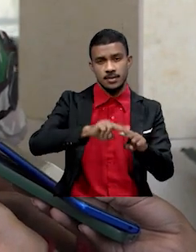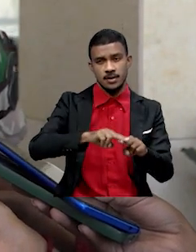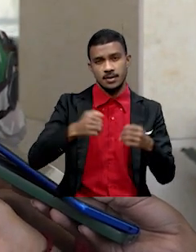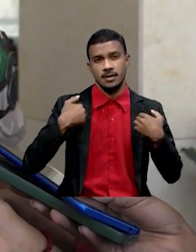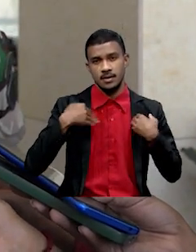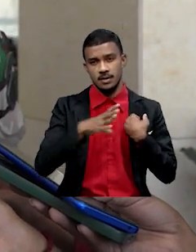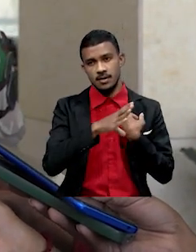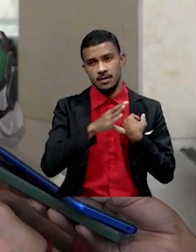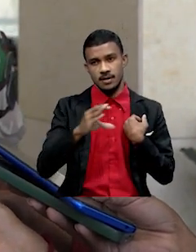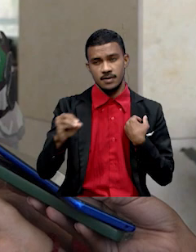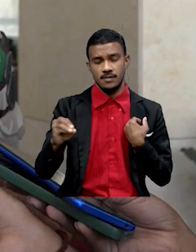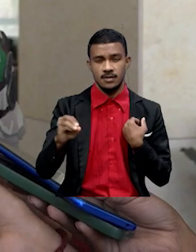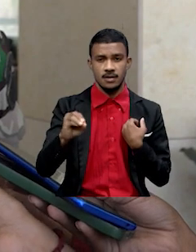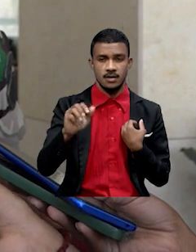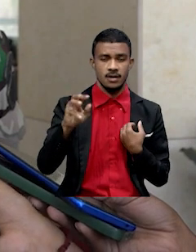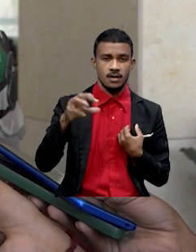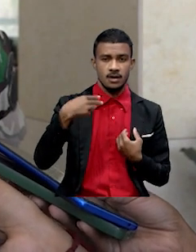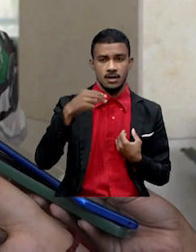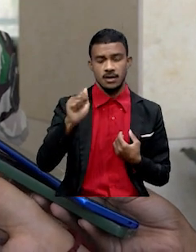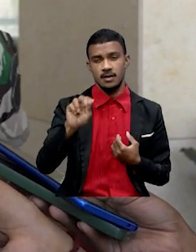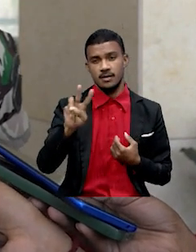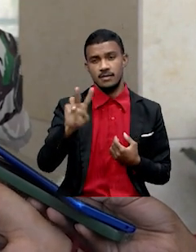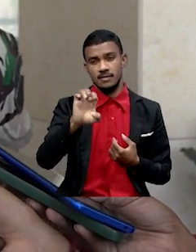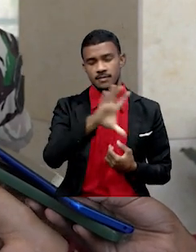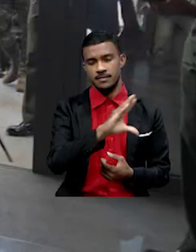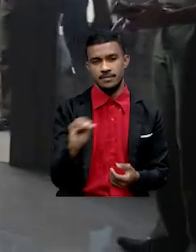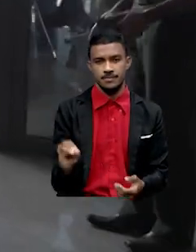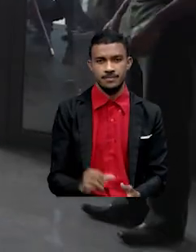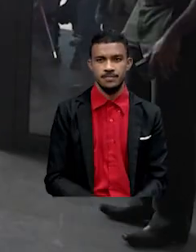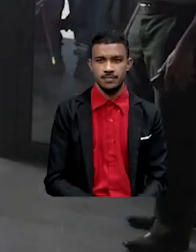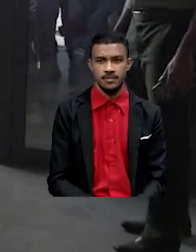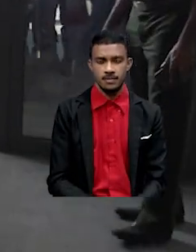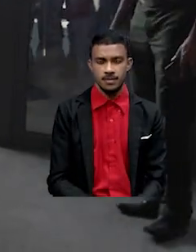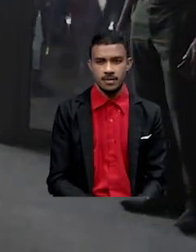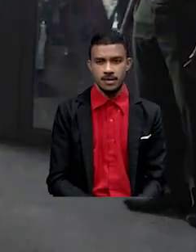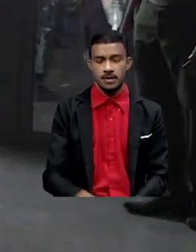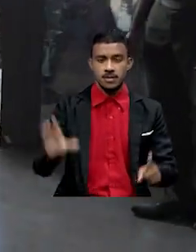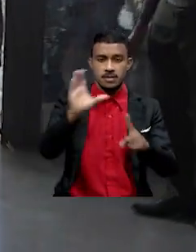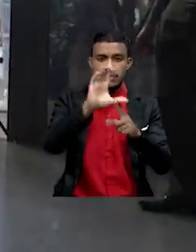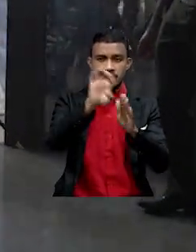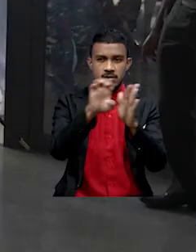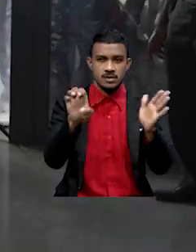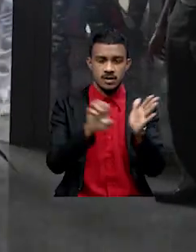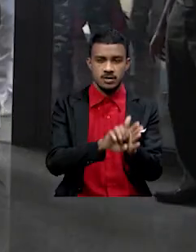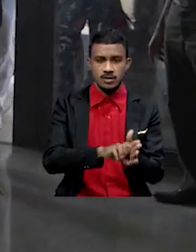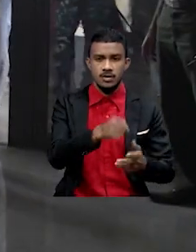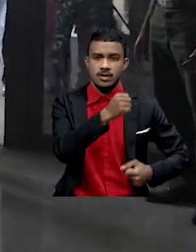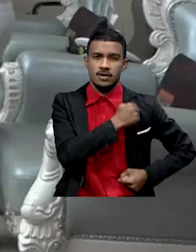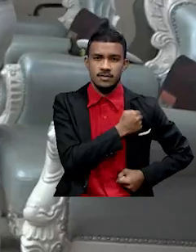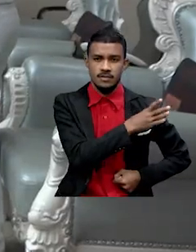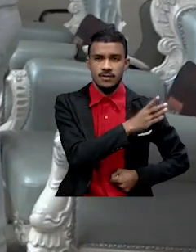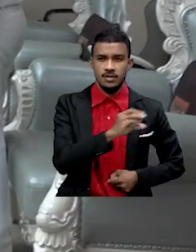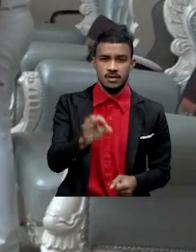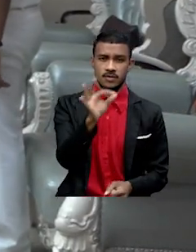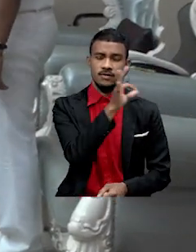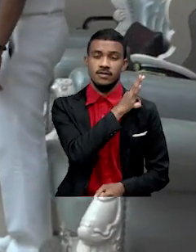ke engineer to engineer, troops engineer troops. Chef Estado Mayor General FFDTL Tenente General